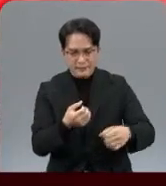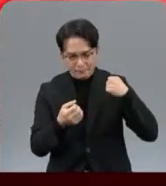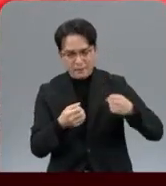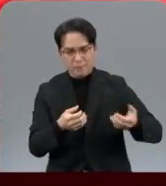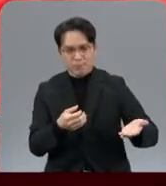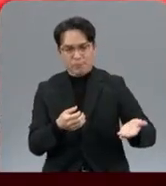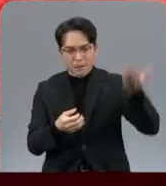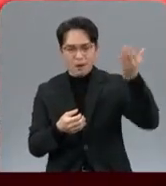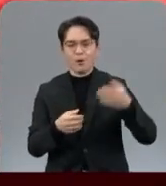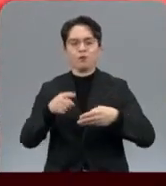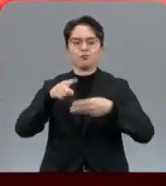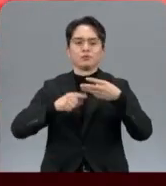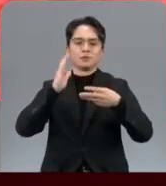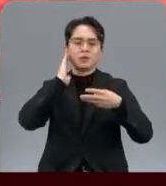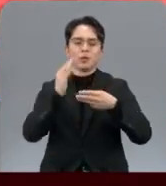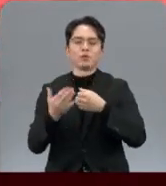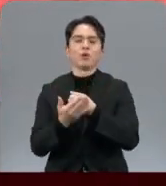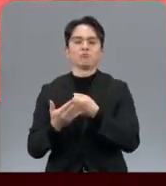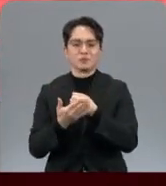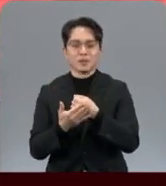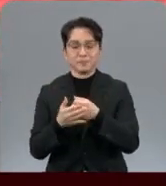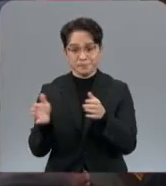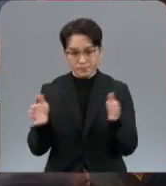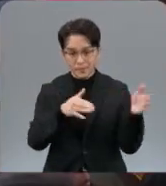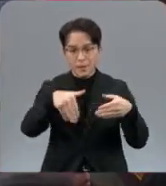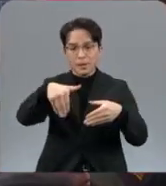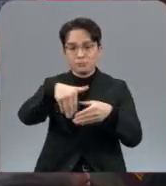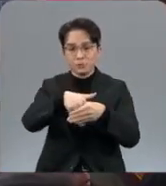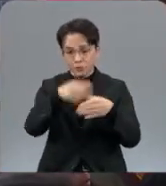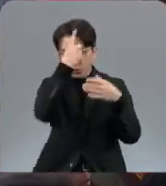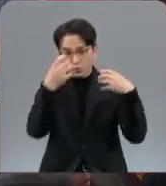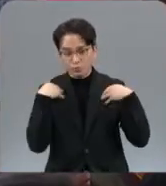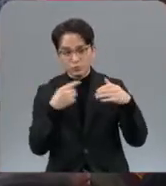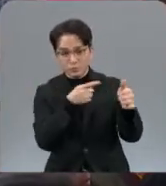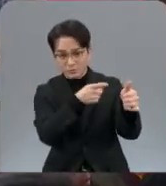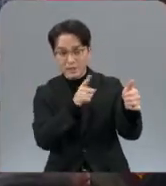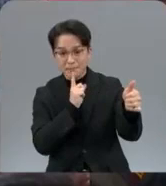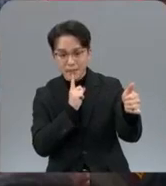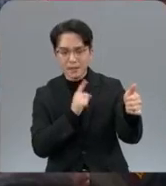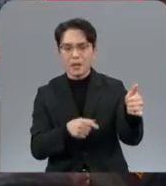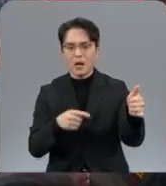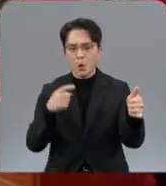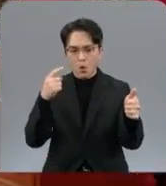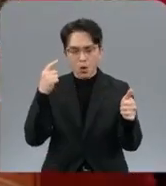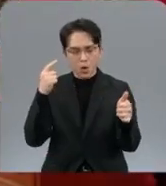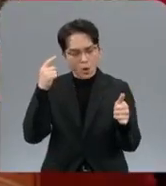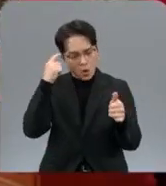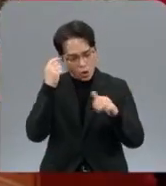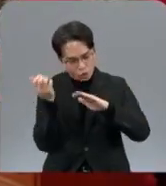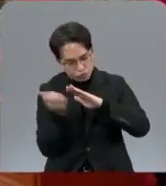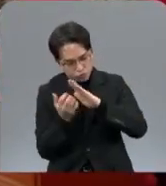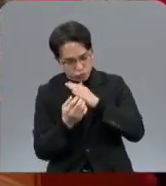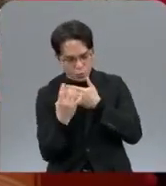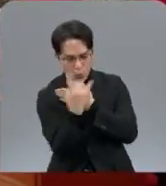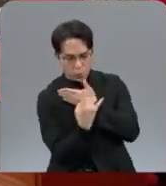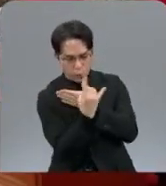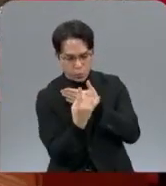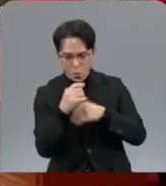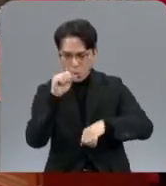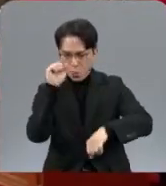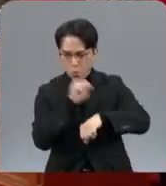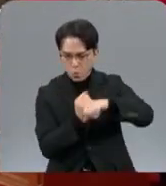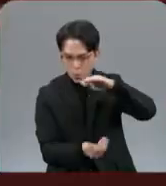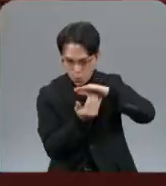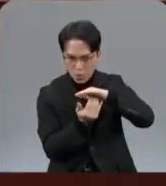金宇正副部长表示自己因此被赋予了确保压倒性核战斗力的正当性。另外，金宇正还做出